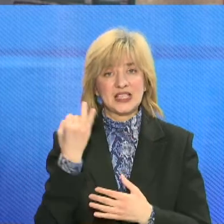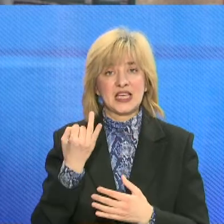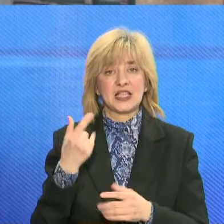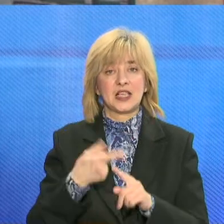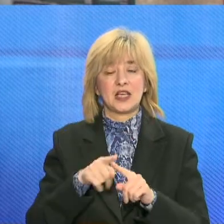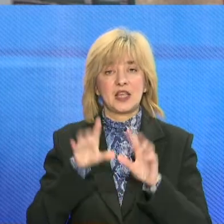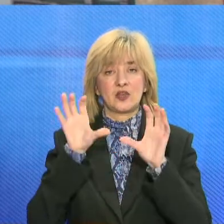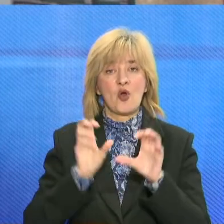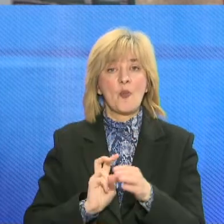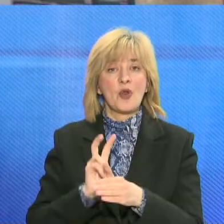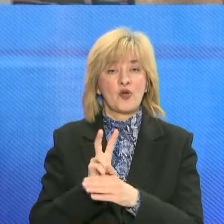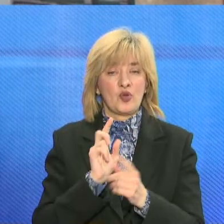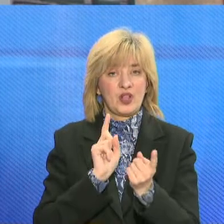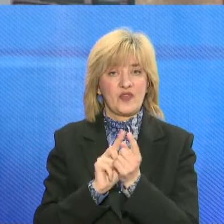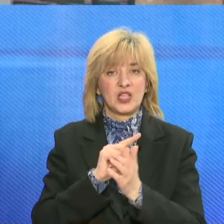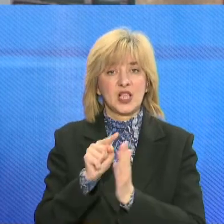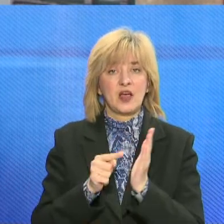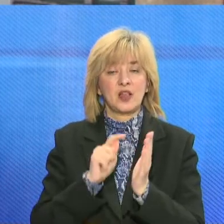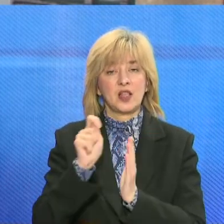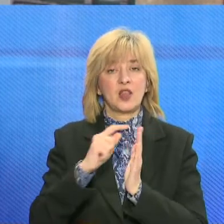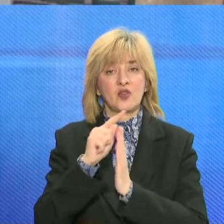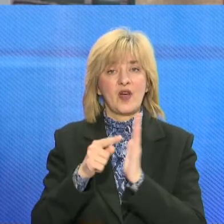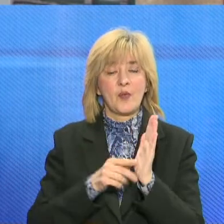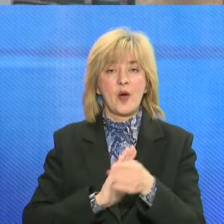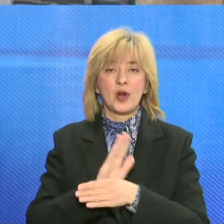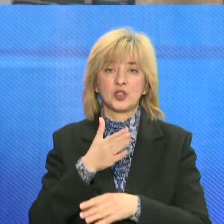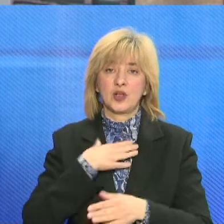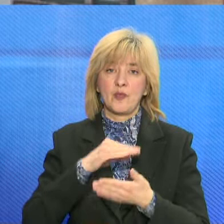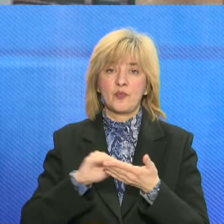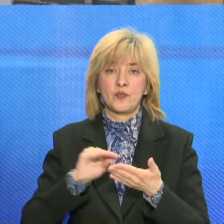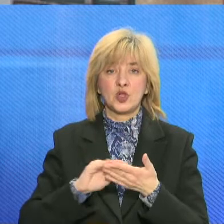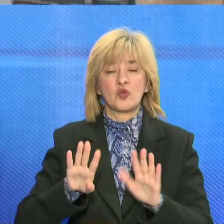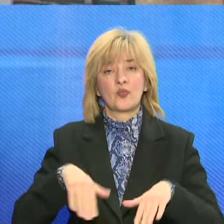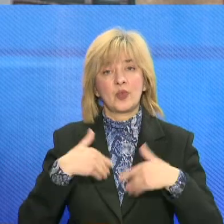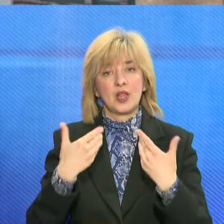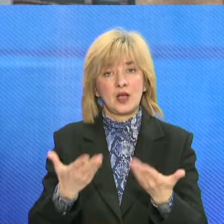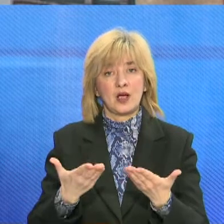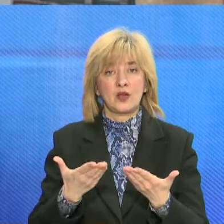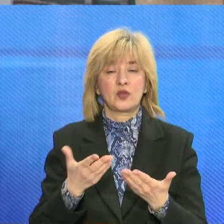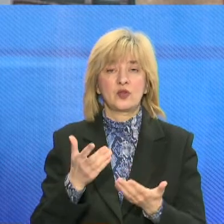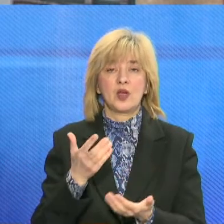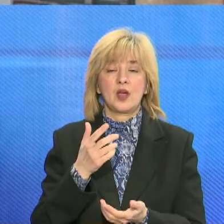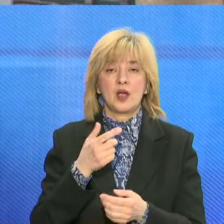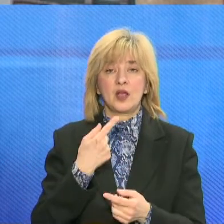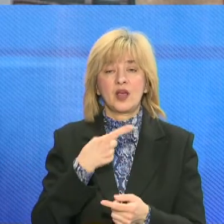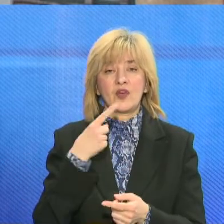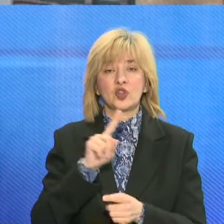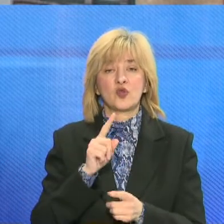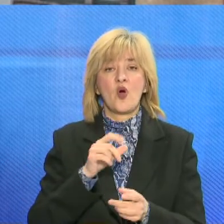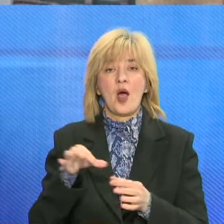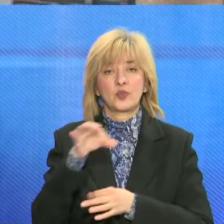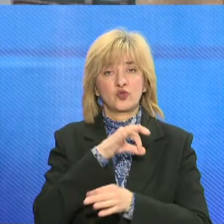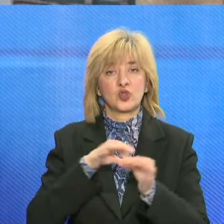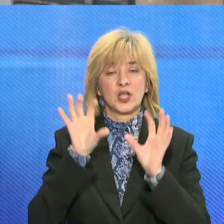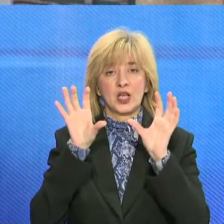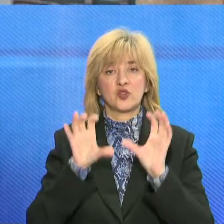вопросы, обращаются к нам, пишут, приносят какие-то свои предложения, это говорит, что обсуждение конституции действительно стало важным знаковым